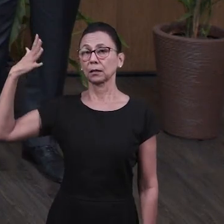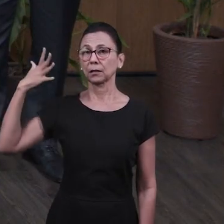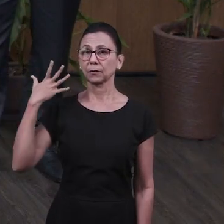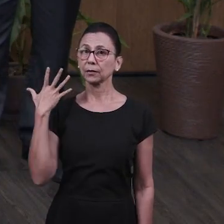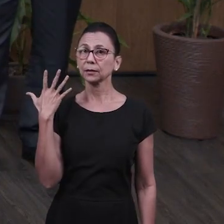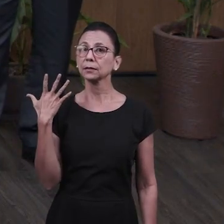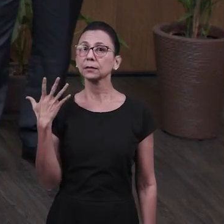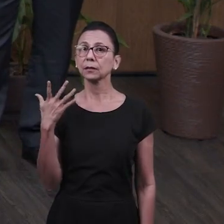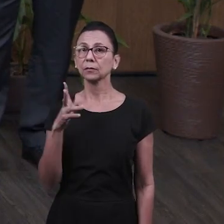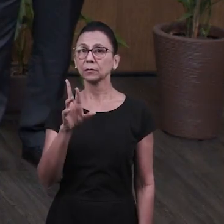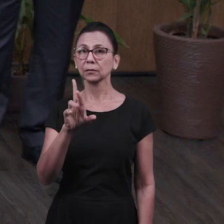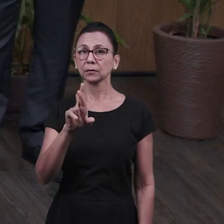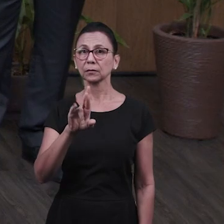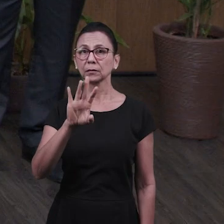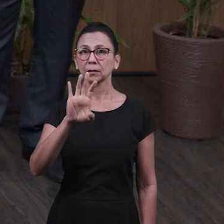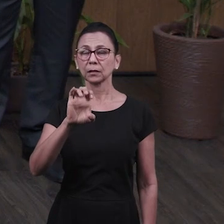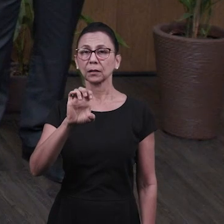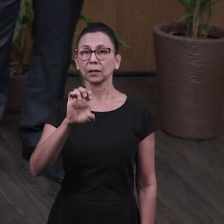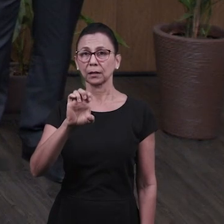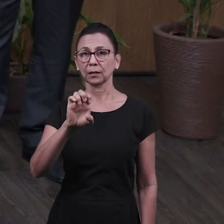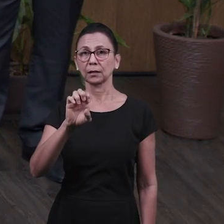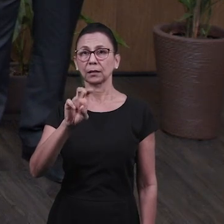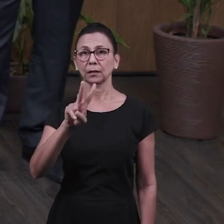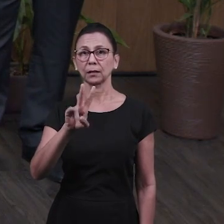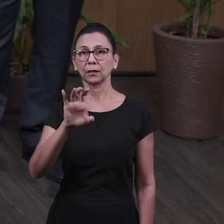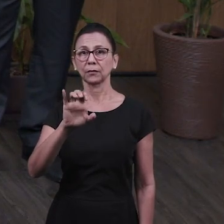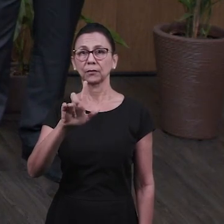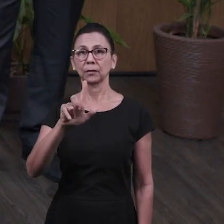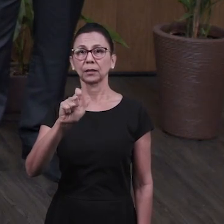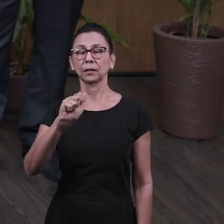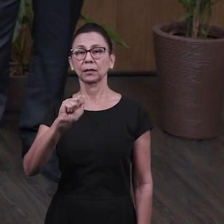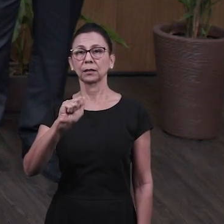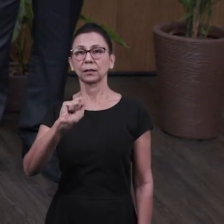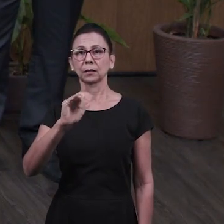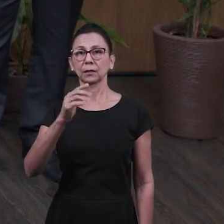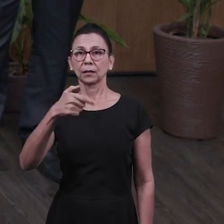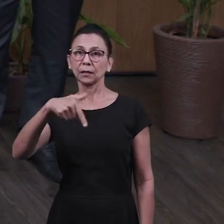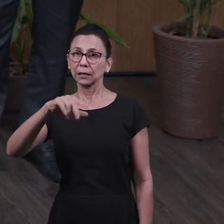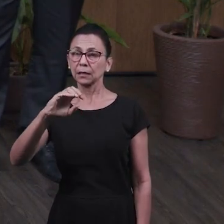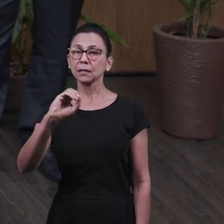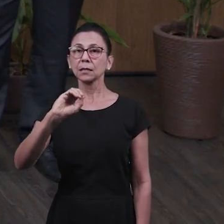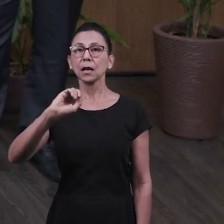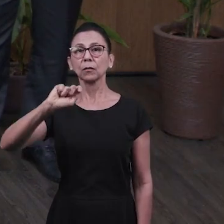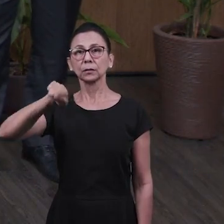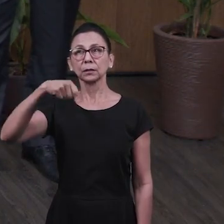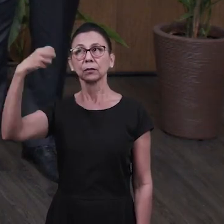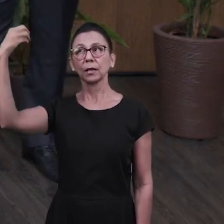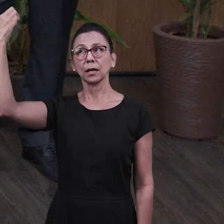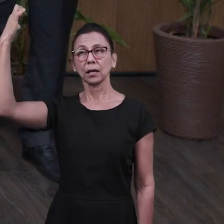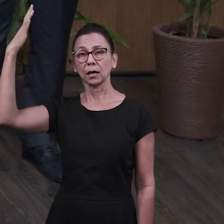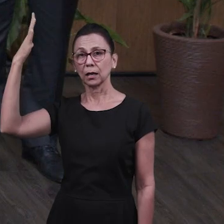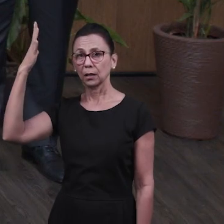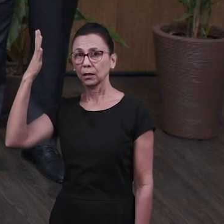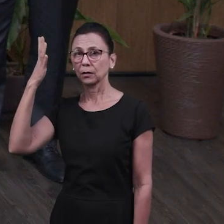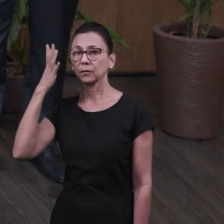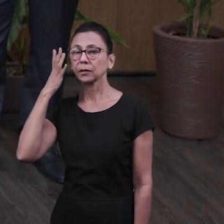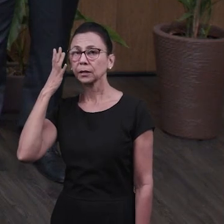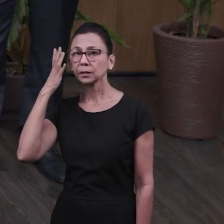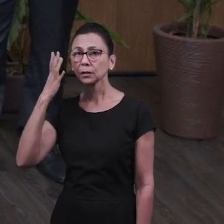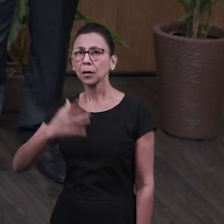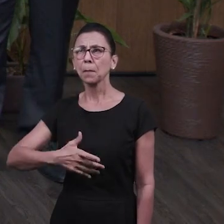révélation. La révélation, c'est ce qui est au-delà de